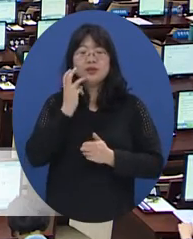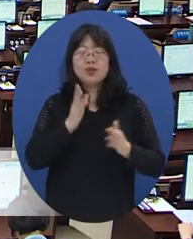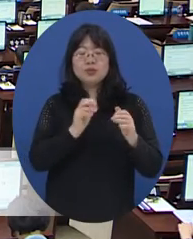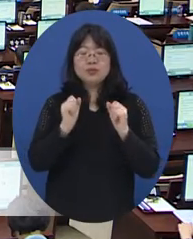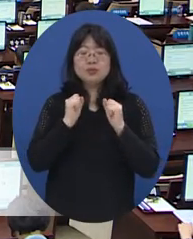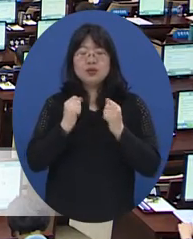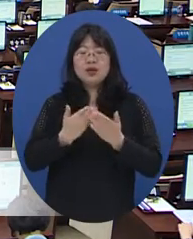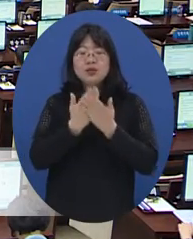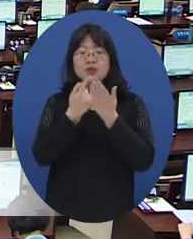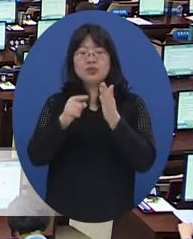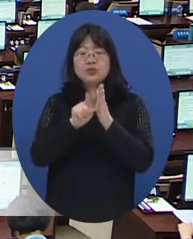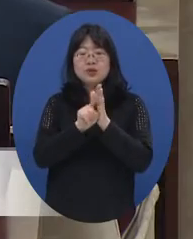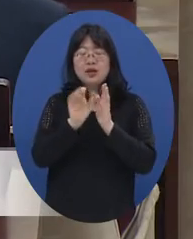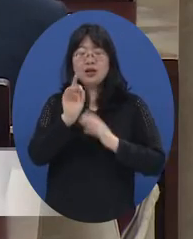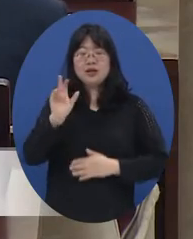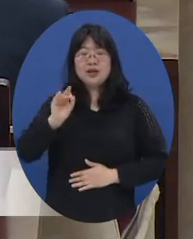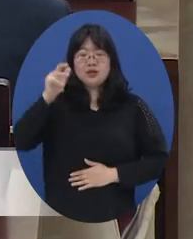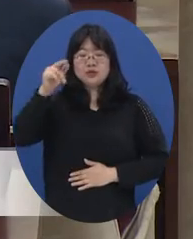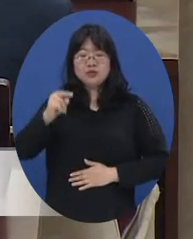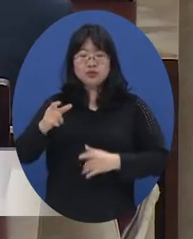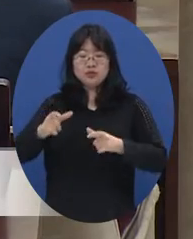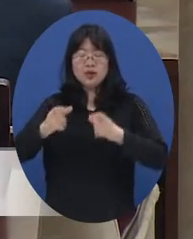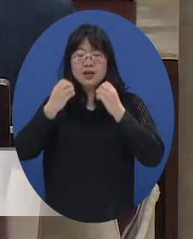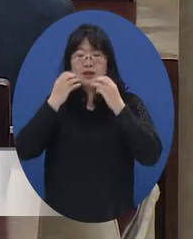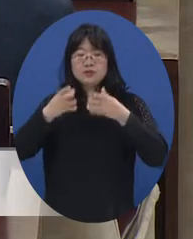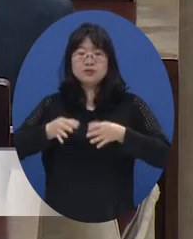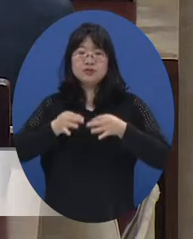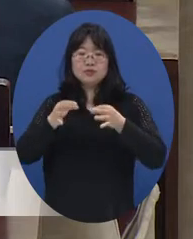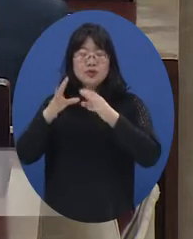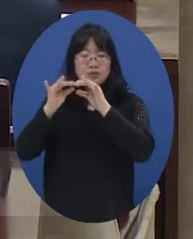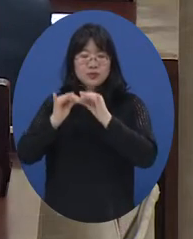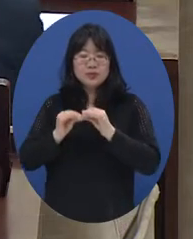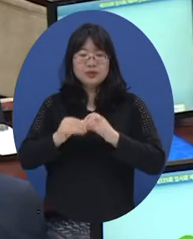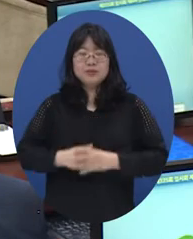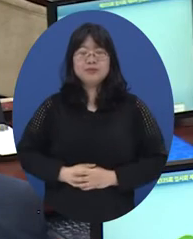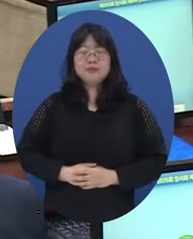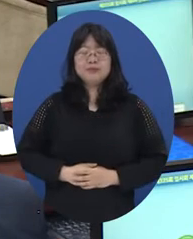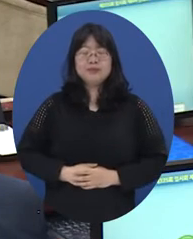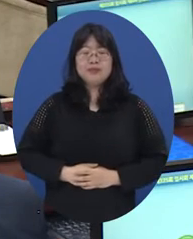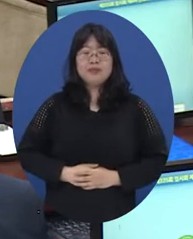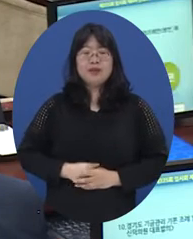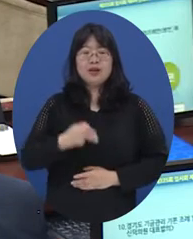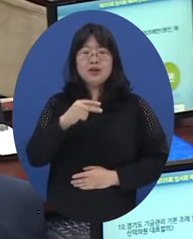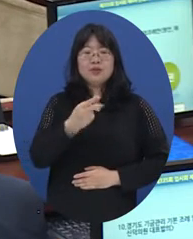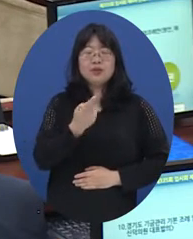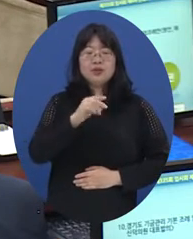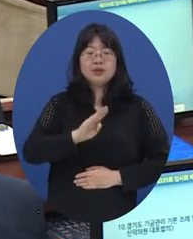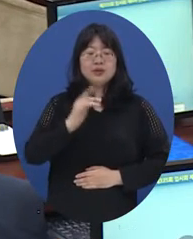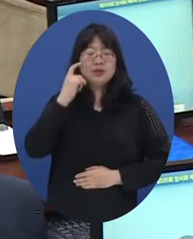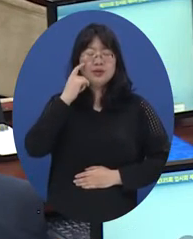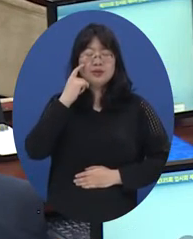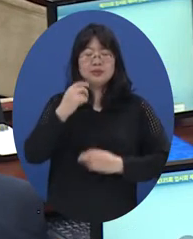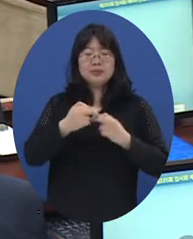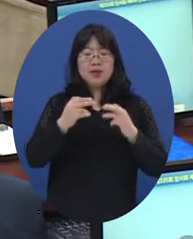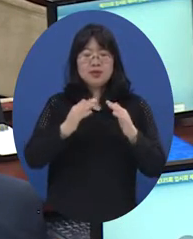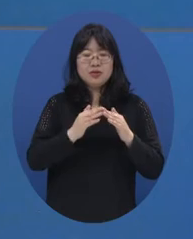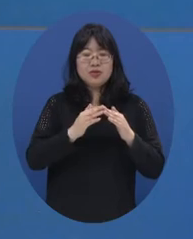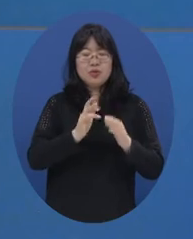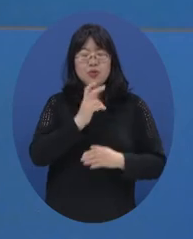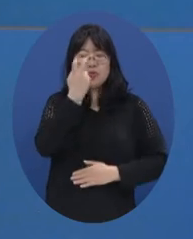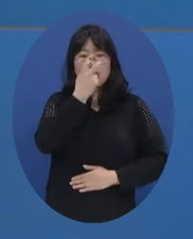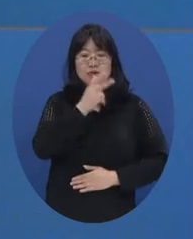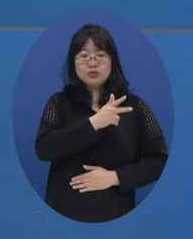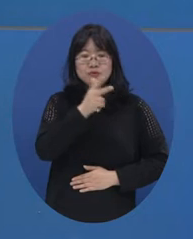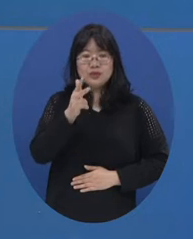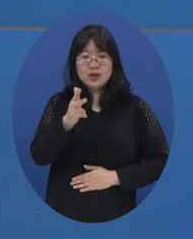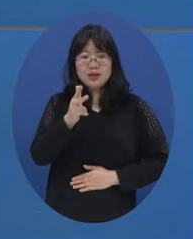경기북부 활성화를 위한 양주 테크노밸리 조성 에 신규 투자 동양과 경기도립 정신병원에 관리 주체를 경기도의료원 으로 정하는